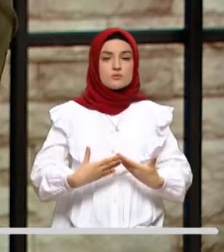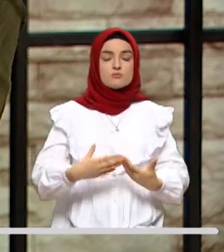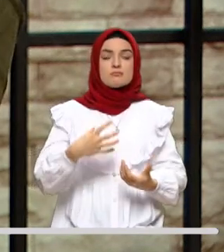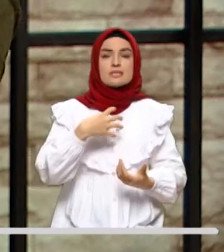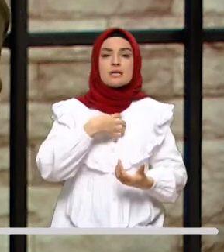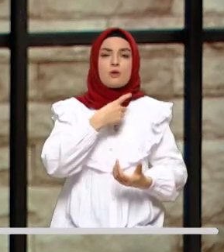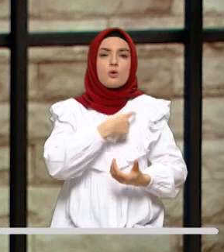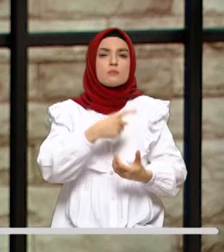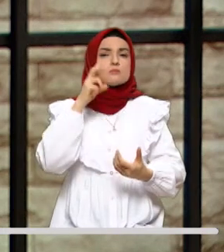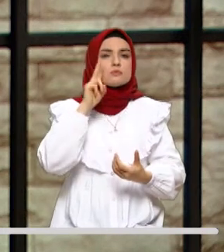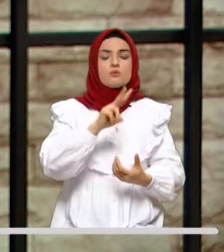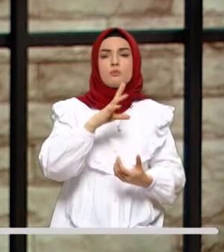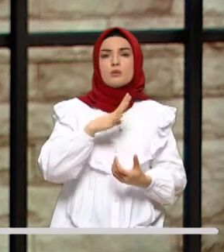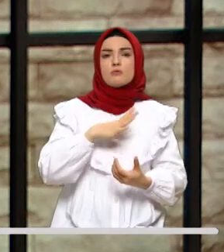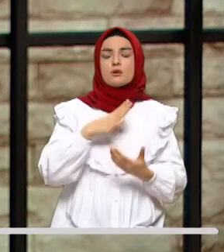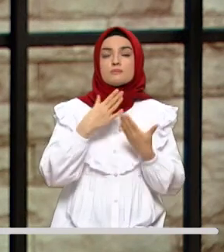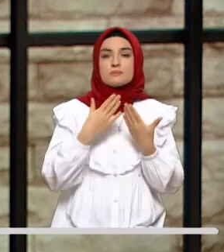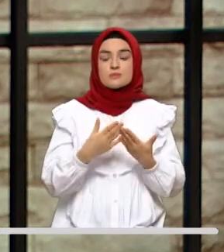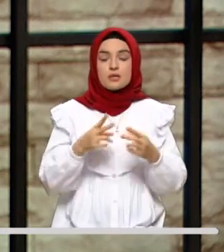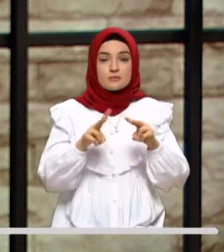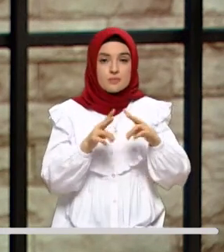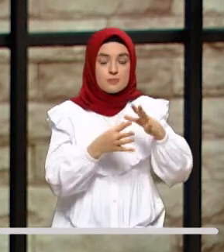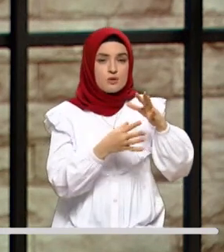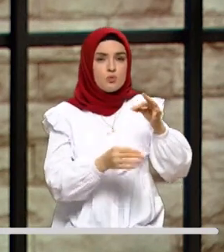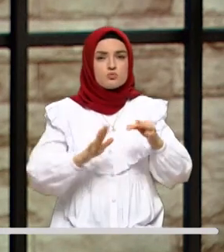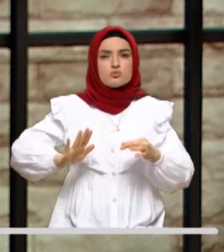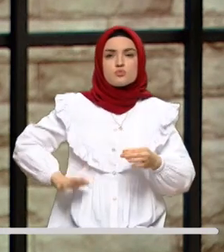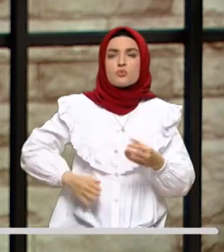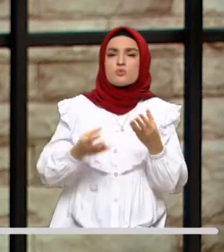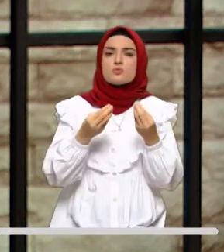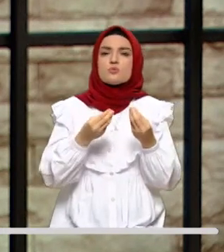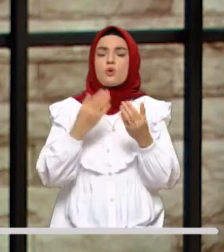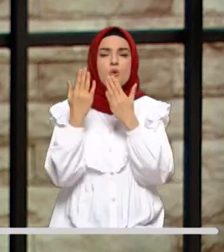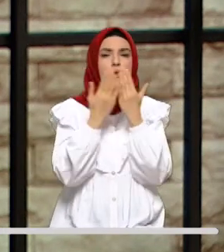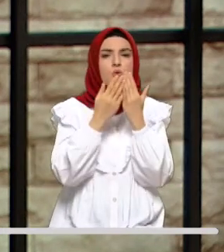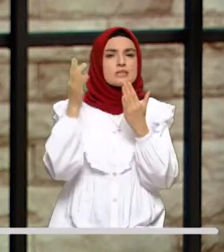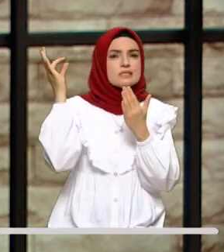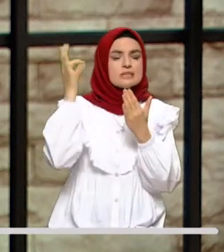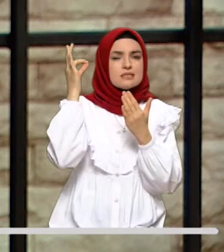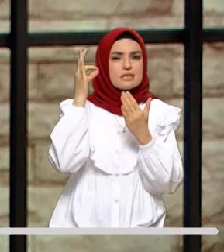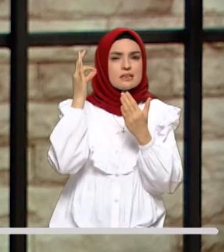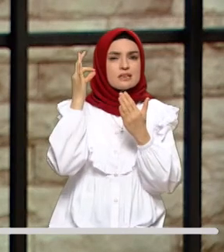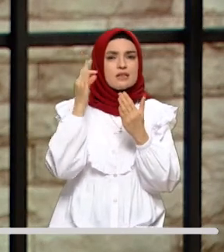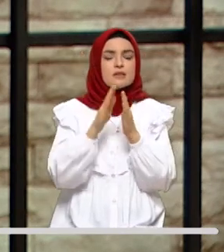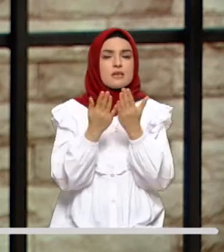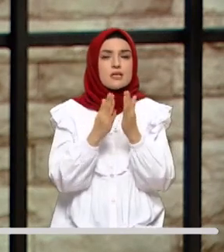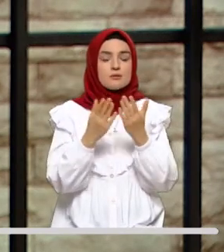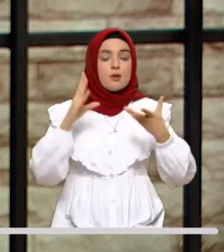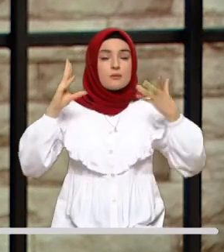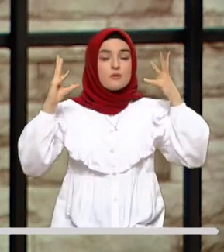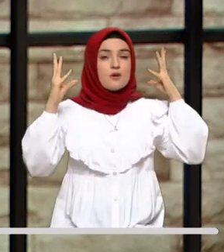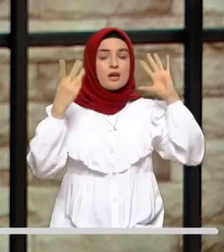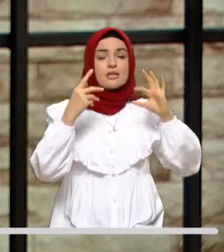görüyoruz. Zaten Mehmet Akif çocukken en çok okuduğu ve dinlediği kitap Mevlana